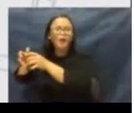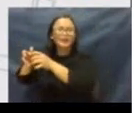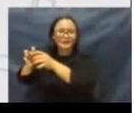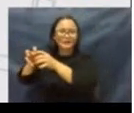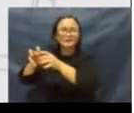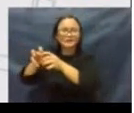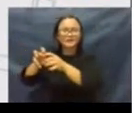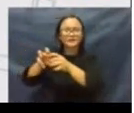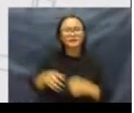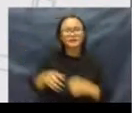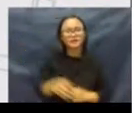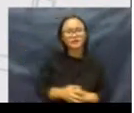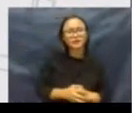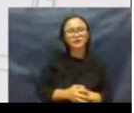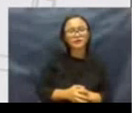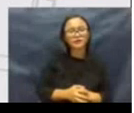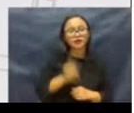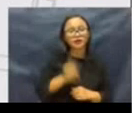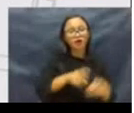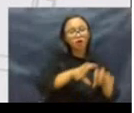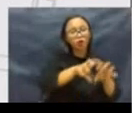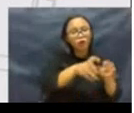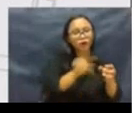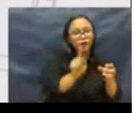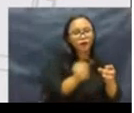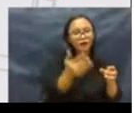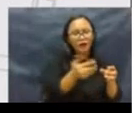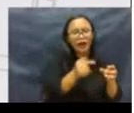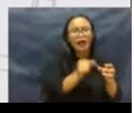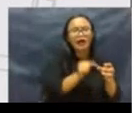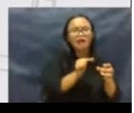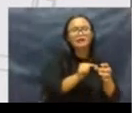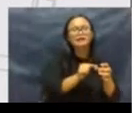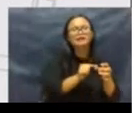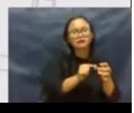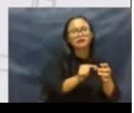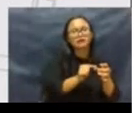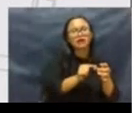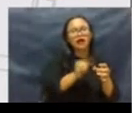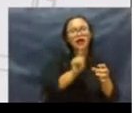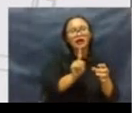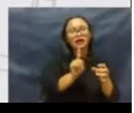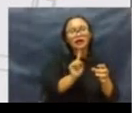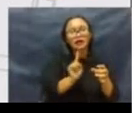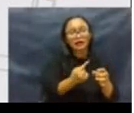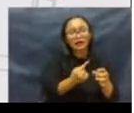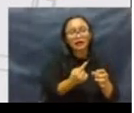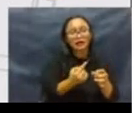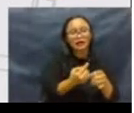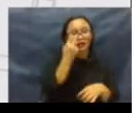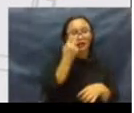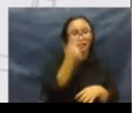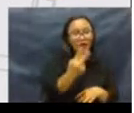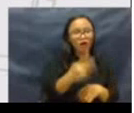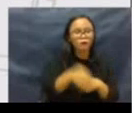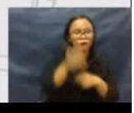sini berarti critical thinking itu adalah proses berpikir, bentuknya tiga yang di sebelah kiri, observasi, refleks, dan